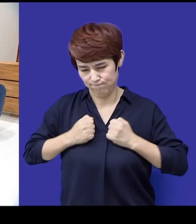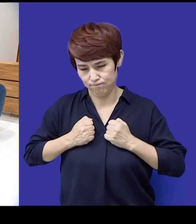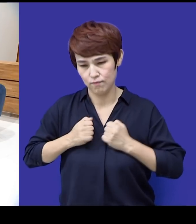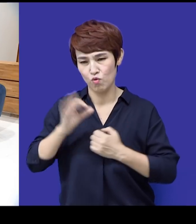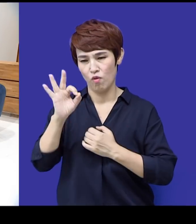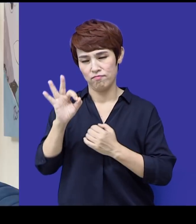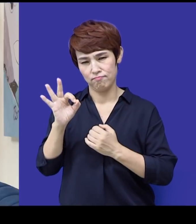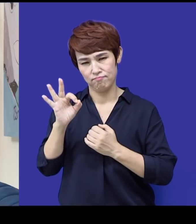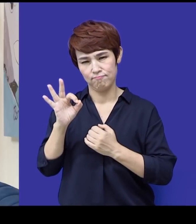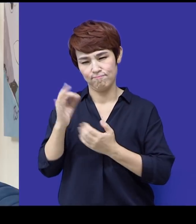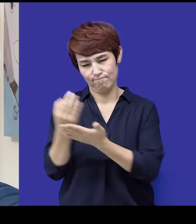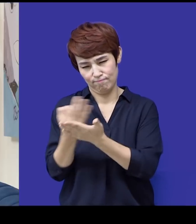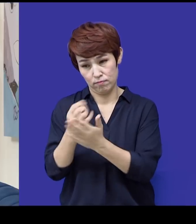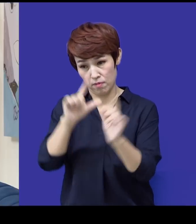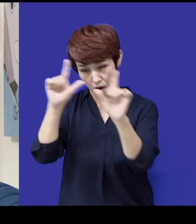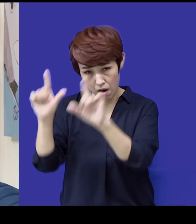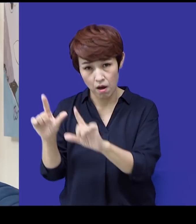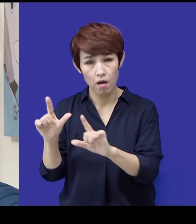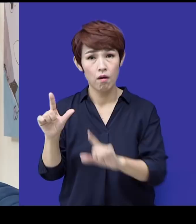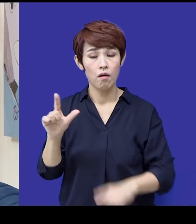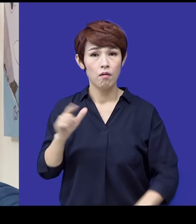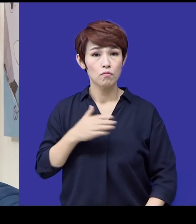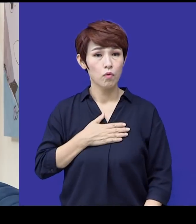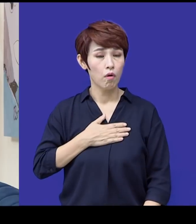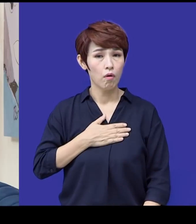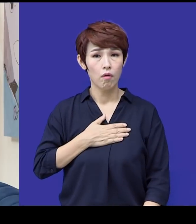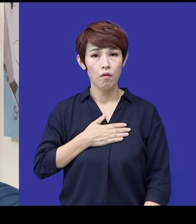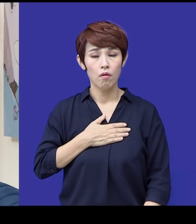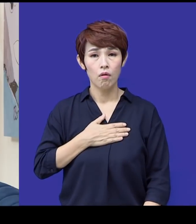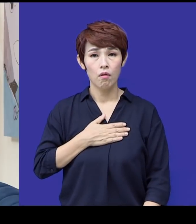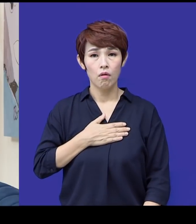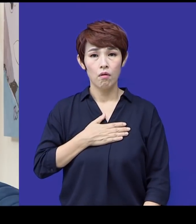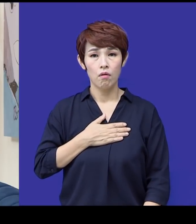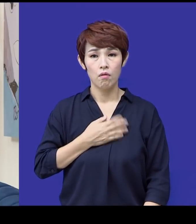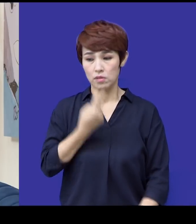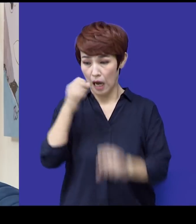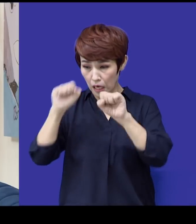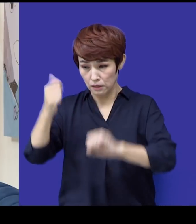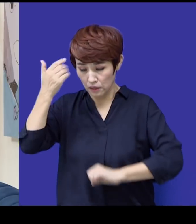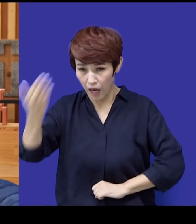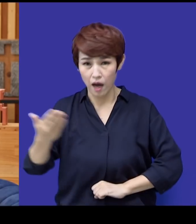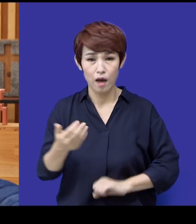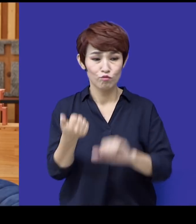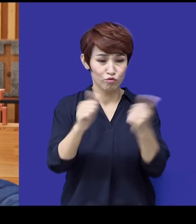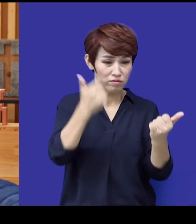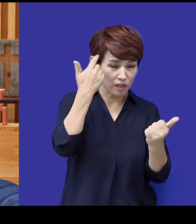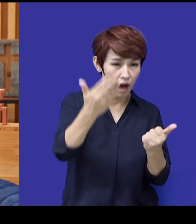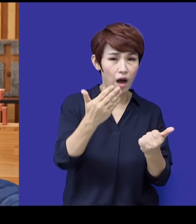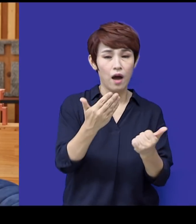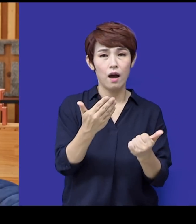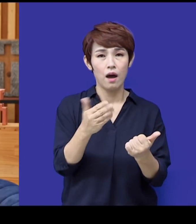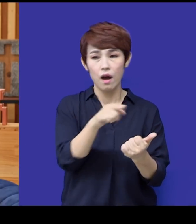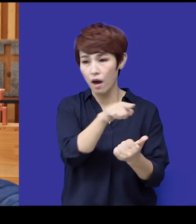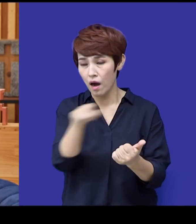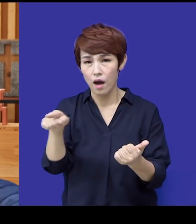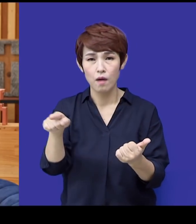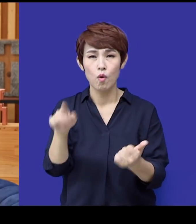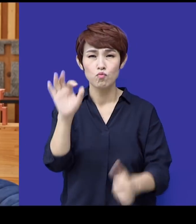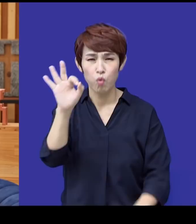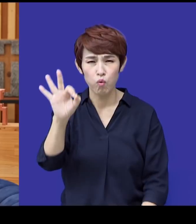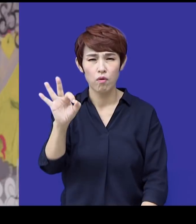필요하니까 했지만은 지금 나는 죽느냐 사느냐 앞에 있으니까 그런 거 다 아무것도